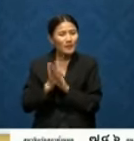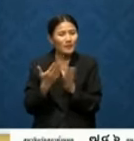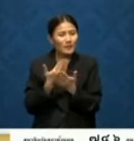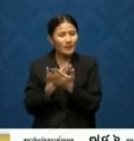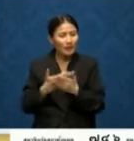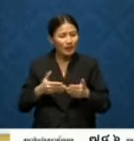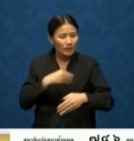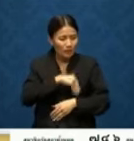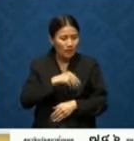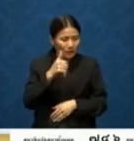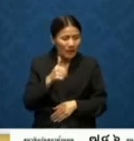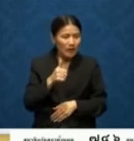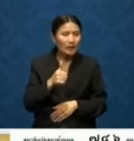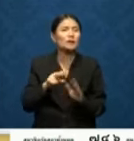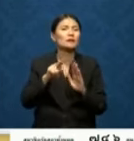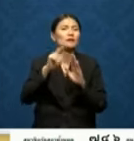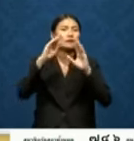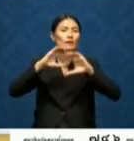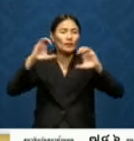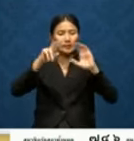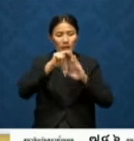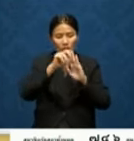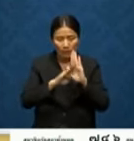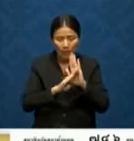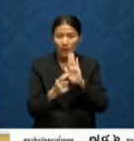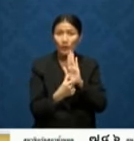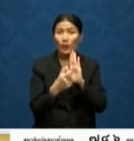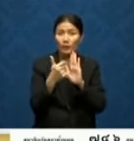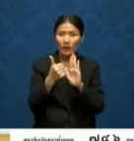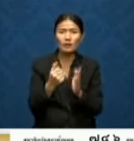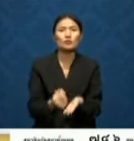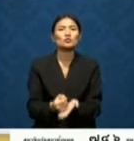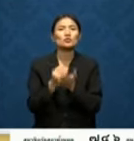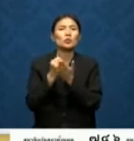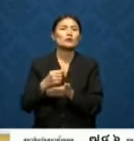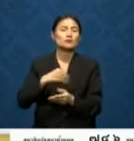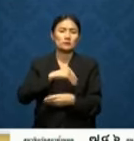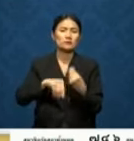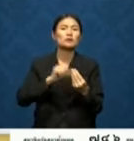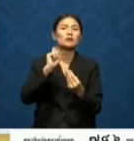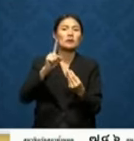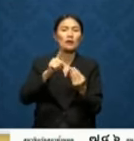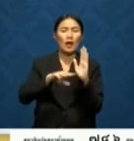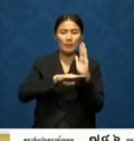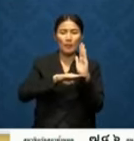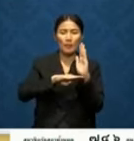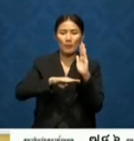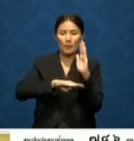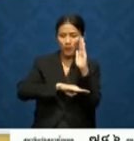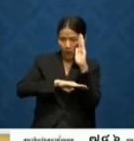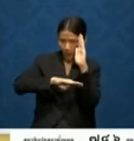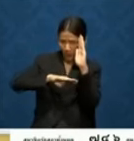ารถสร้างประโยชน์ทางเศรษฐกิจได้มากมายมหาศาล